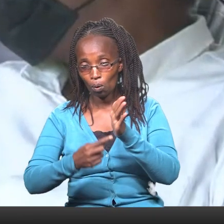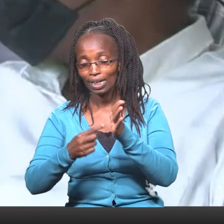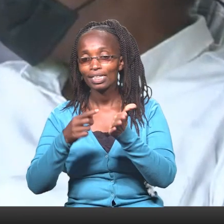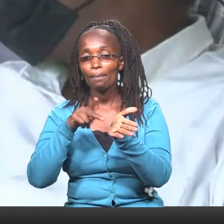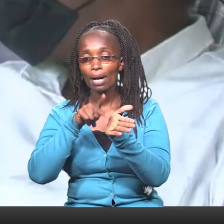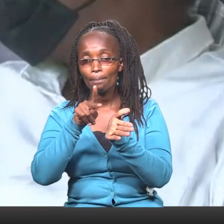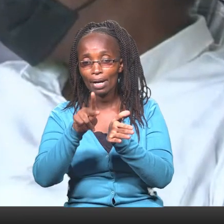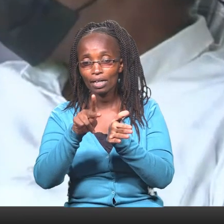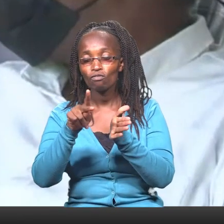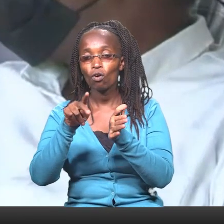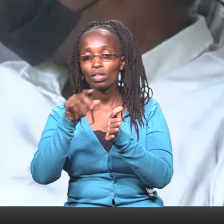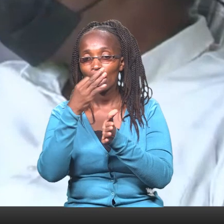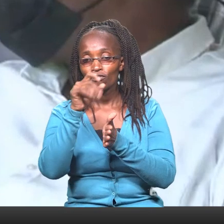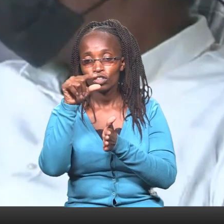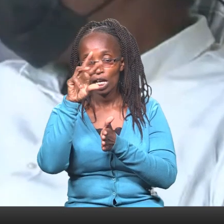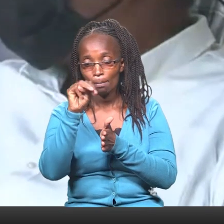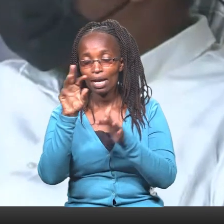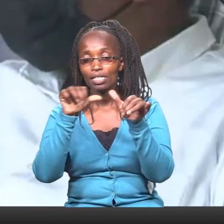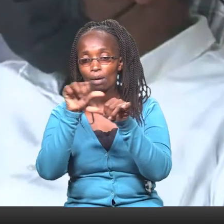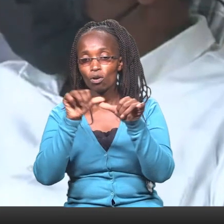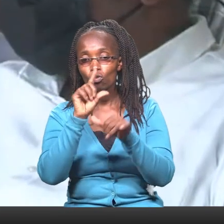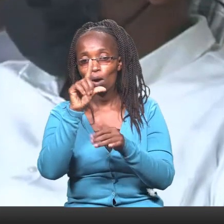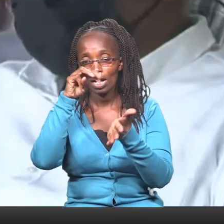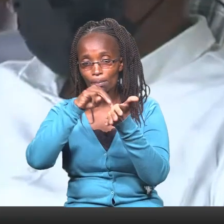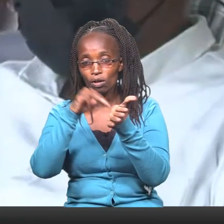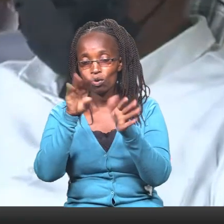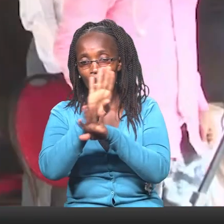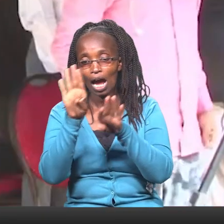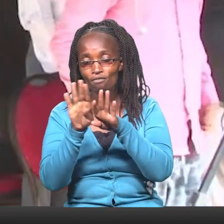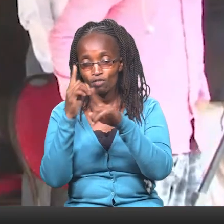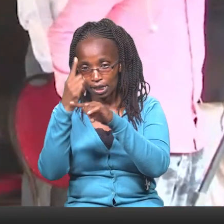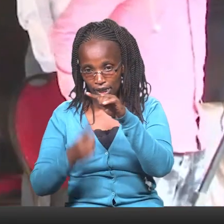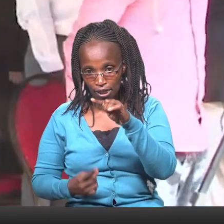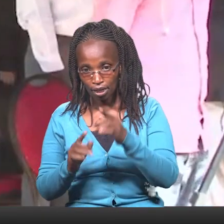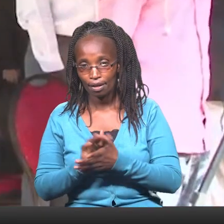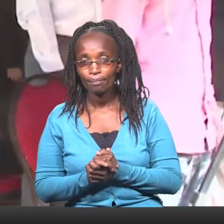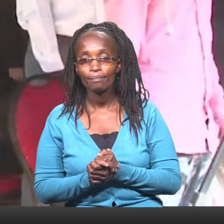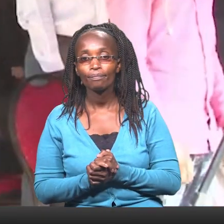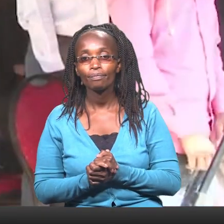kwa madhara ya ukeketaji ni dola bilioni 1.4 kila mwaka ulimwenguni.